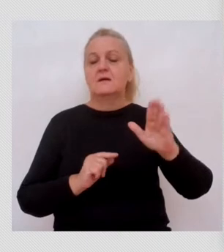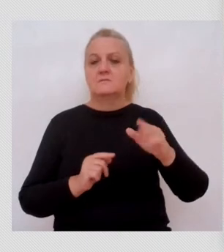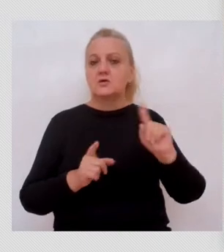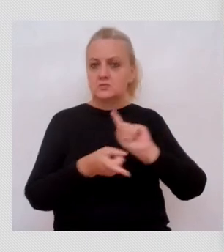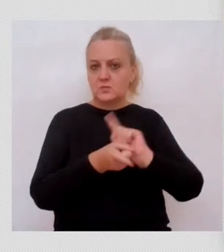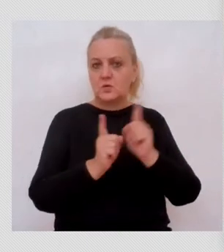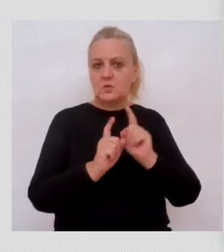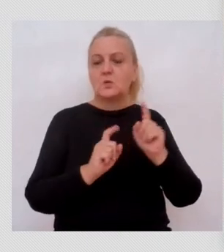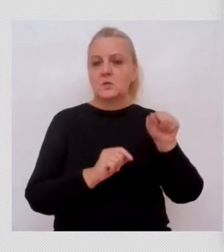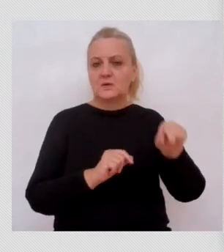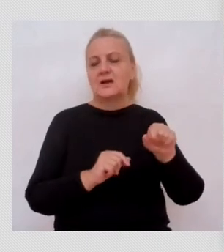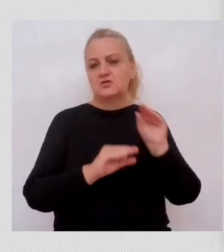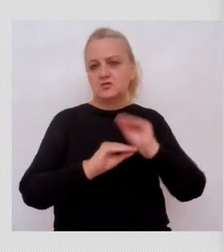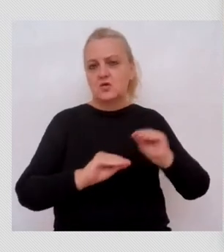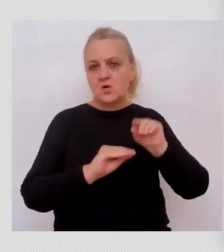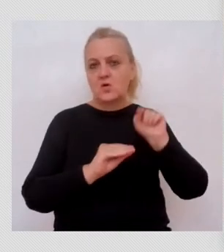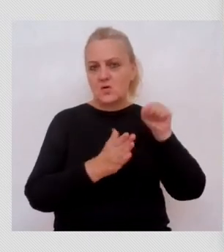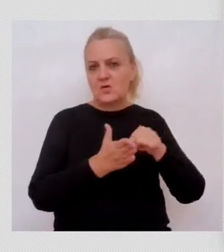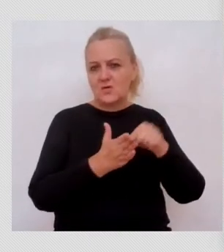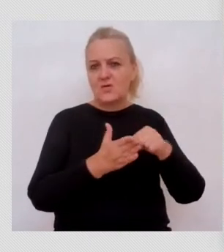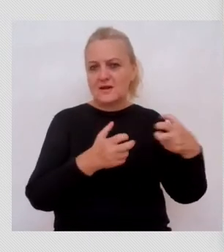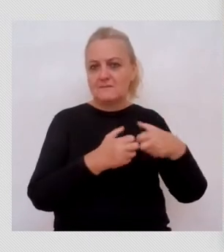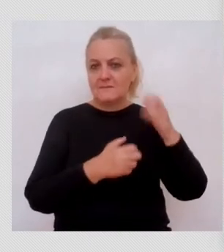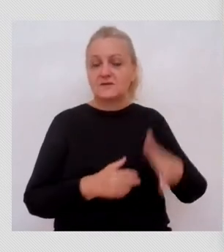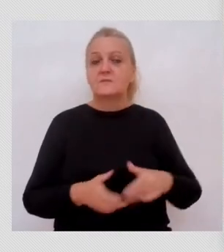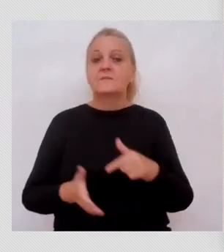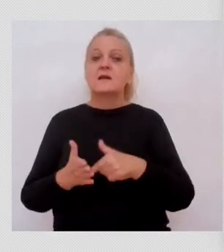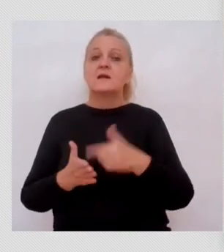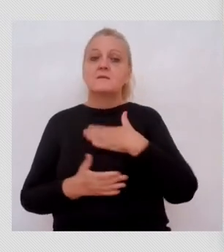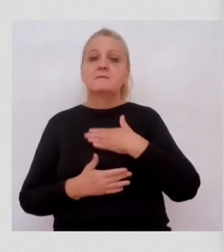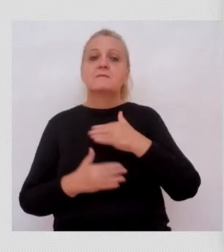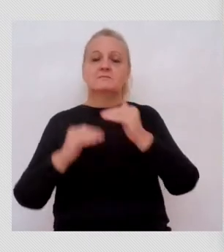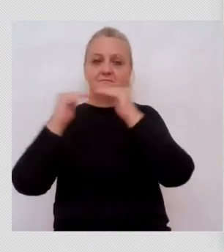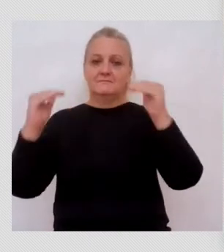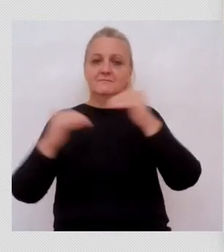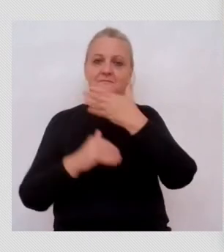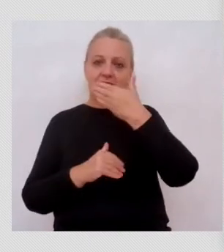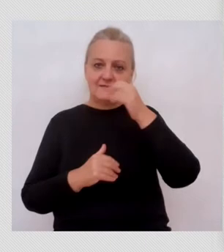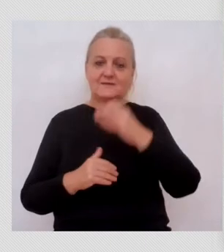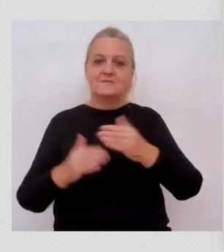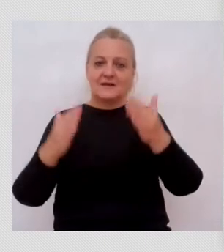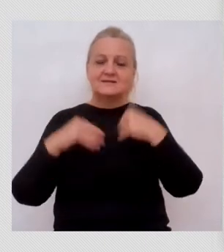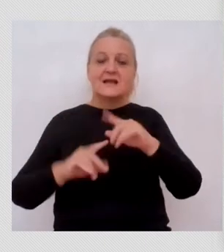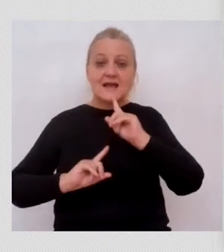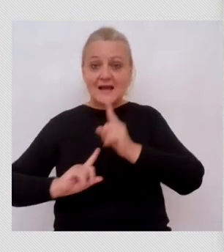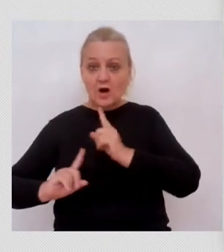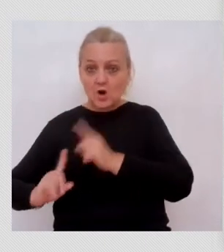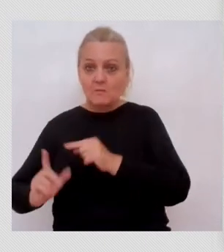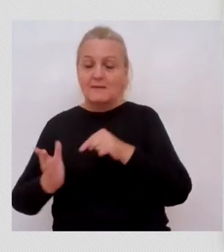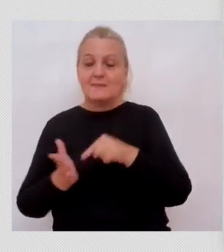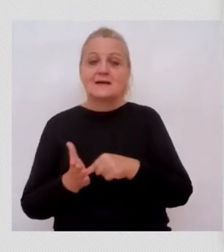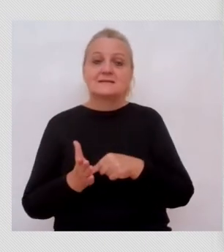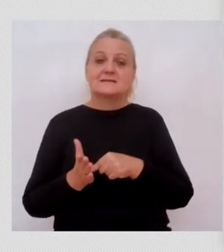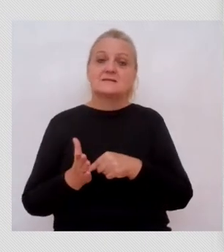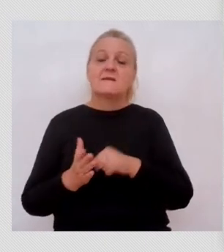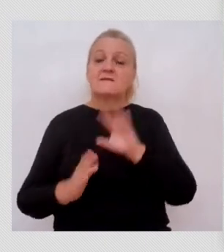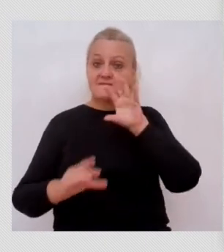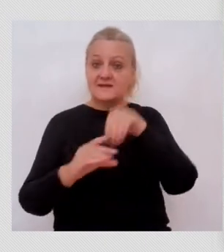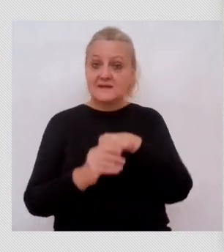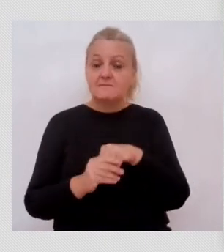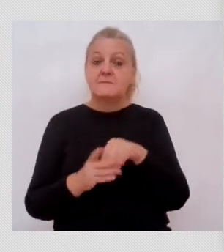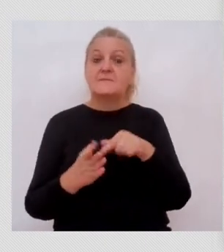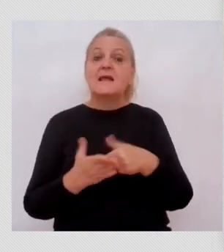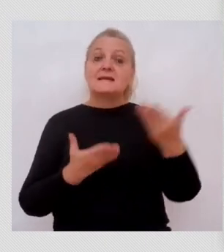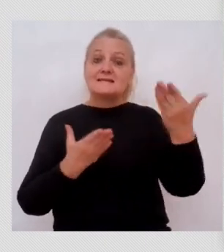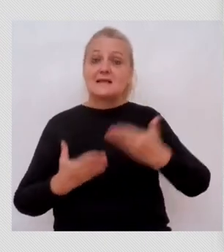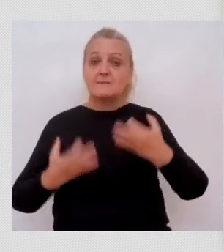seminariów. Mamy poziom meta, mamy poziom rekomendacji włącznie. Zapraszam